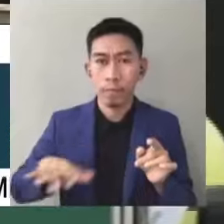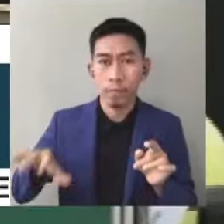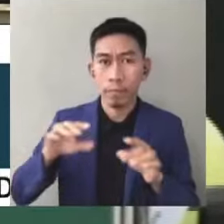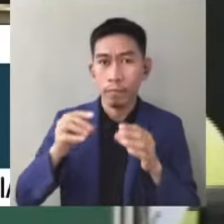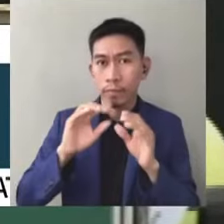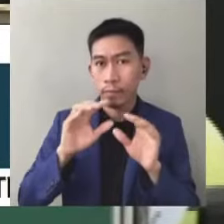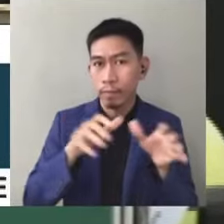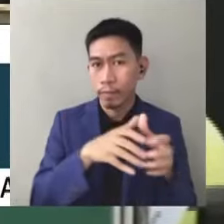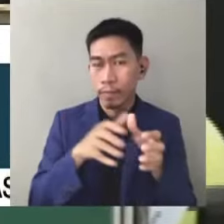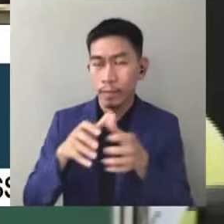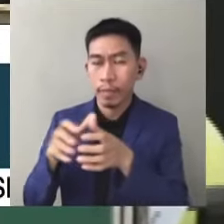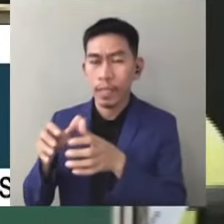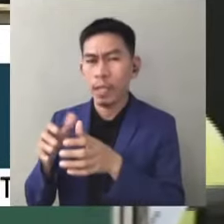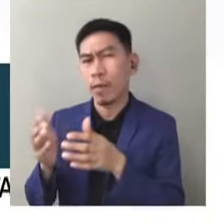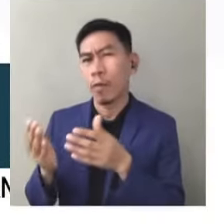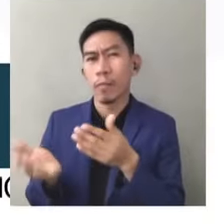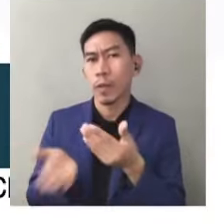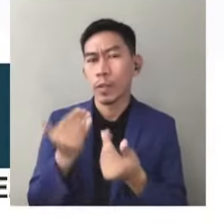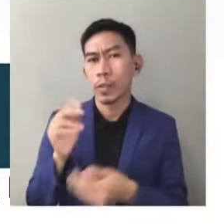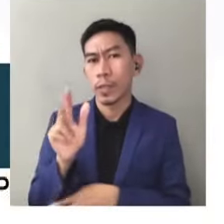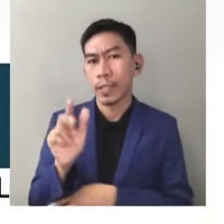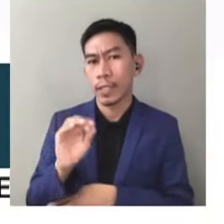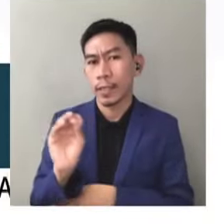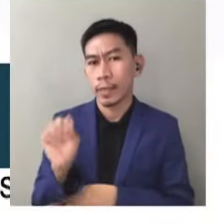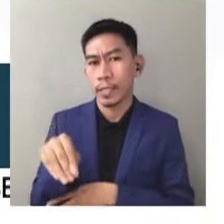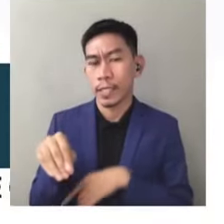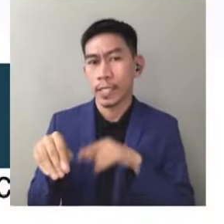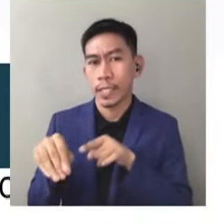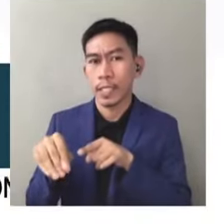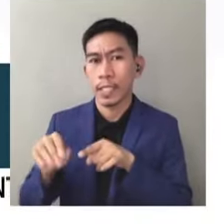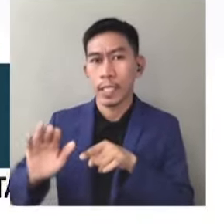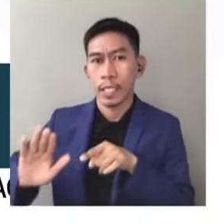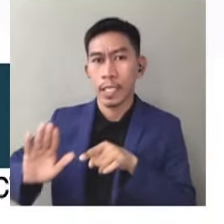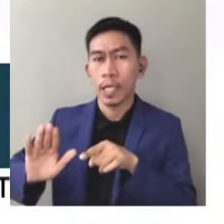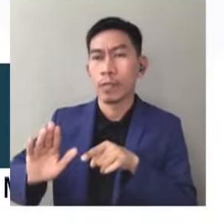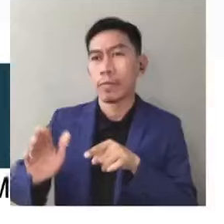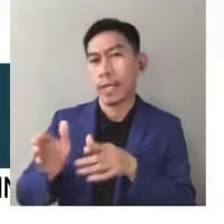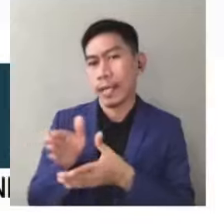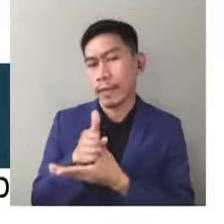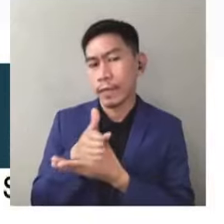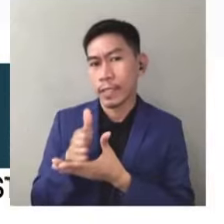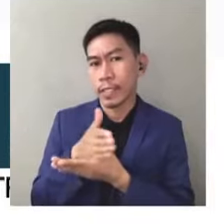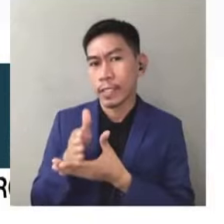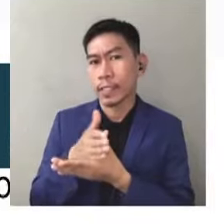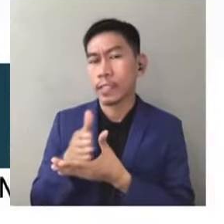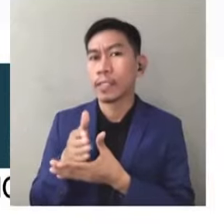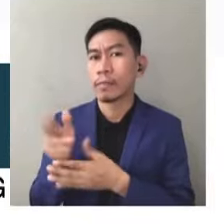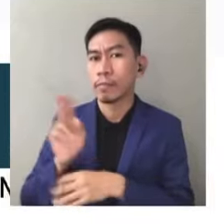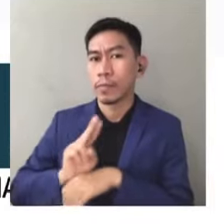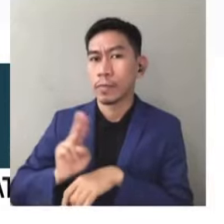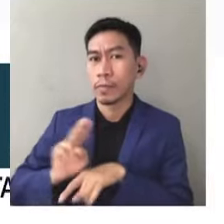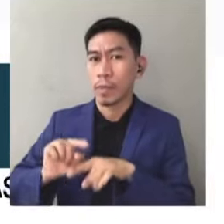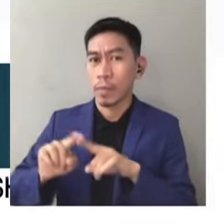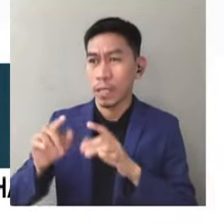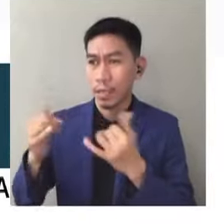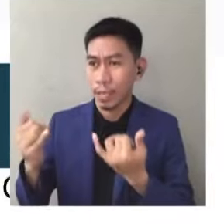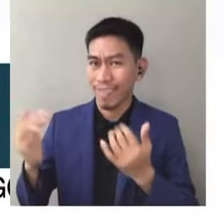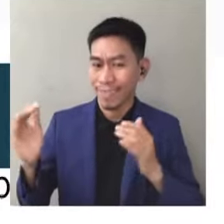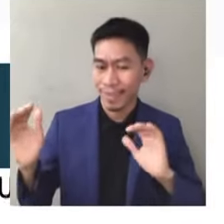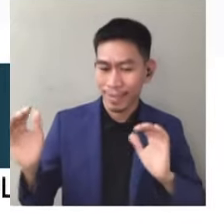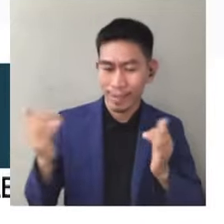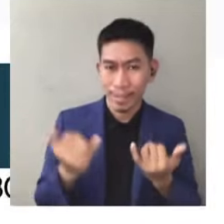siya closer to 23% nung kanilang average consumption. Pero ngayon nga, siguro dahil sa matindi rin